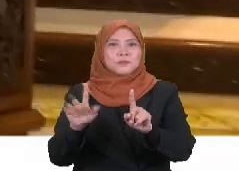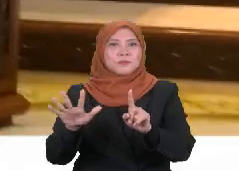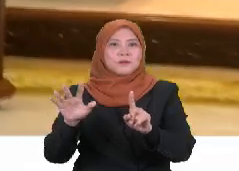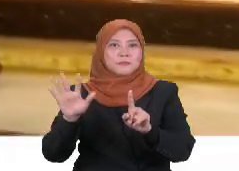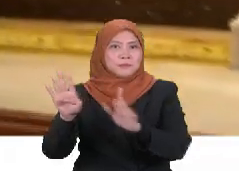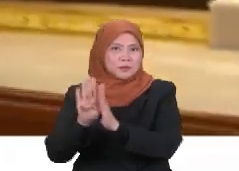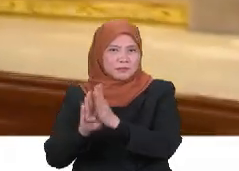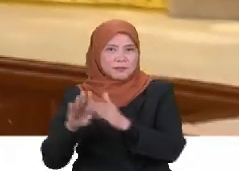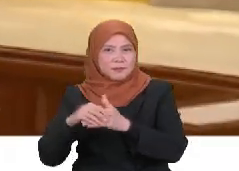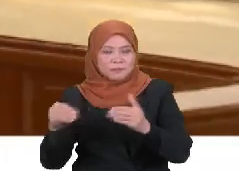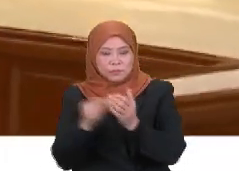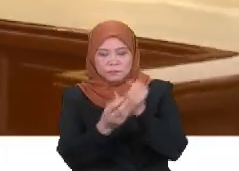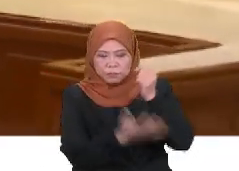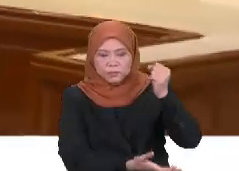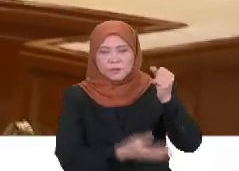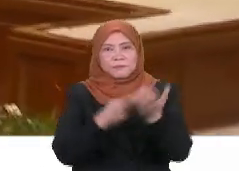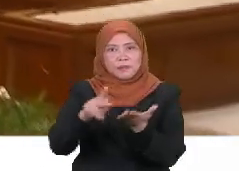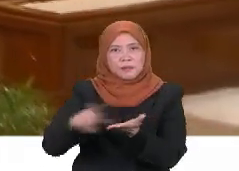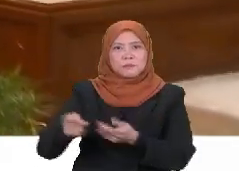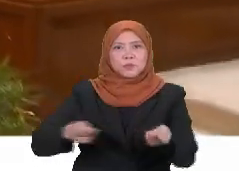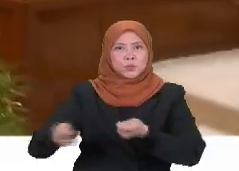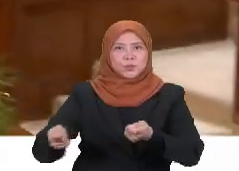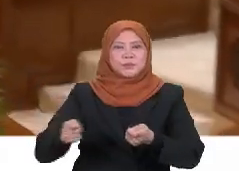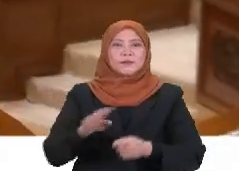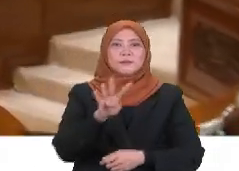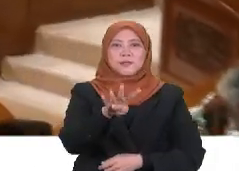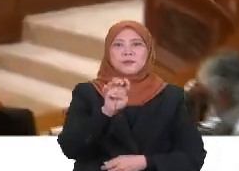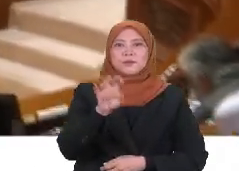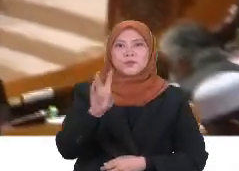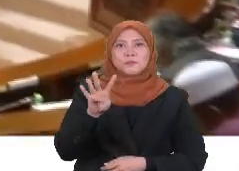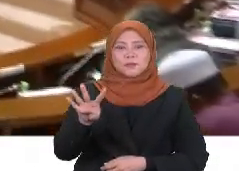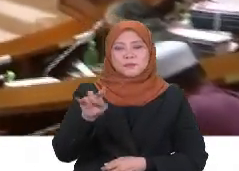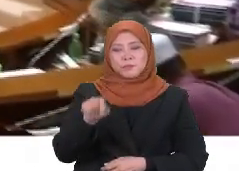RM1.15 bilion diperuntukkan bagi perbelanjaan mengurus manakala